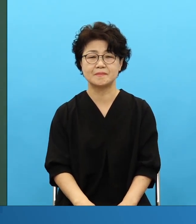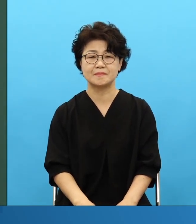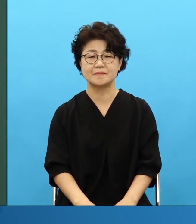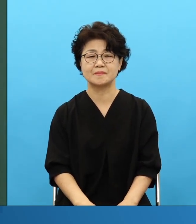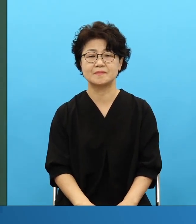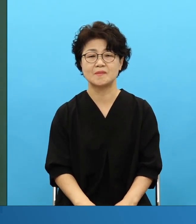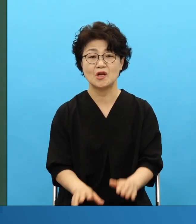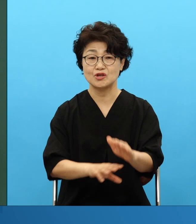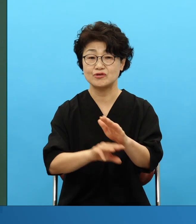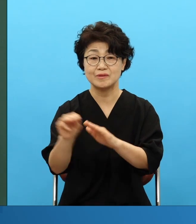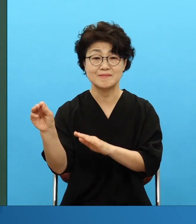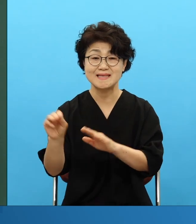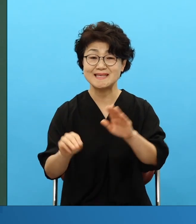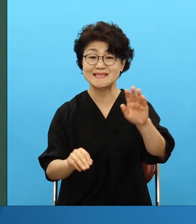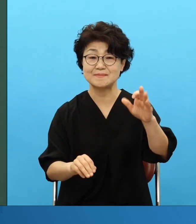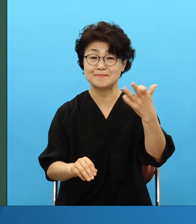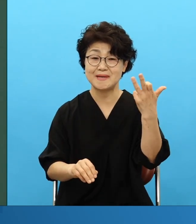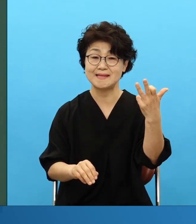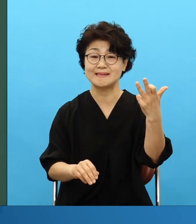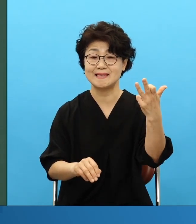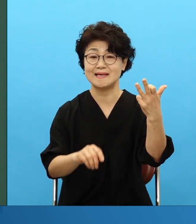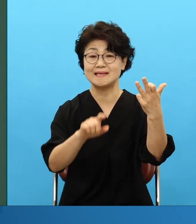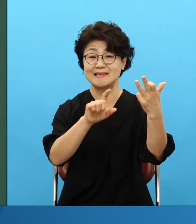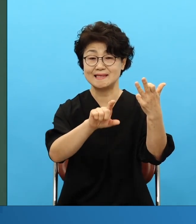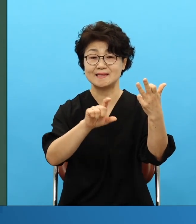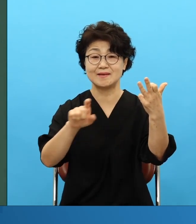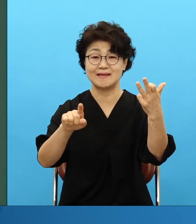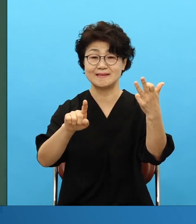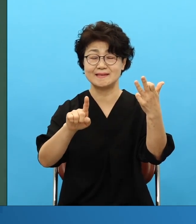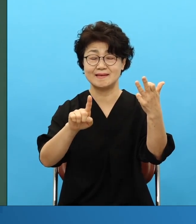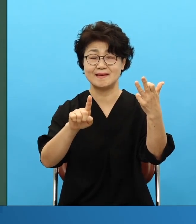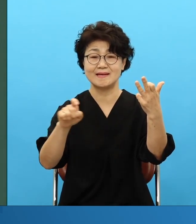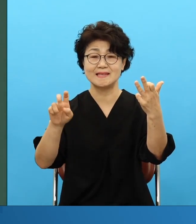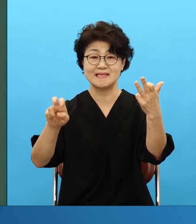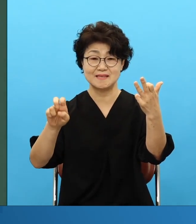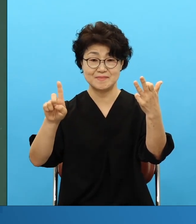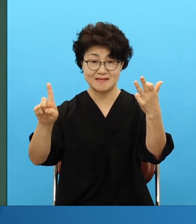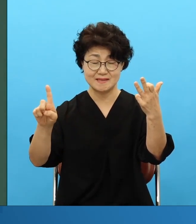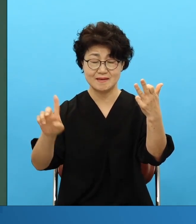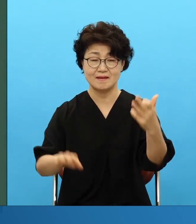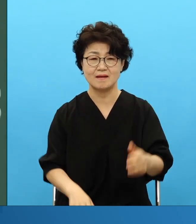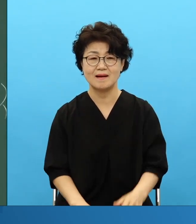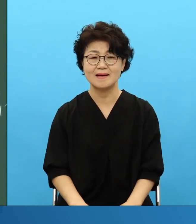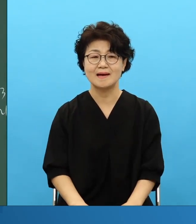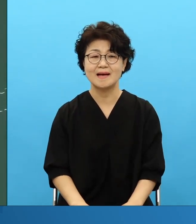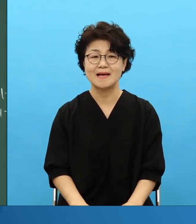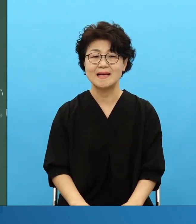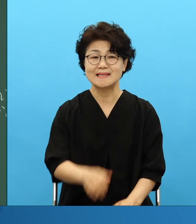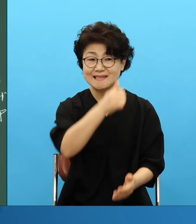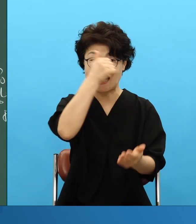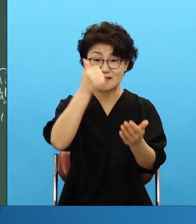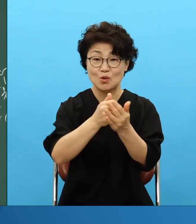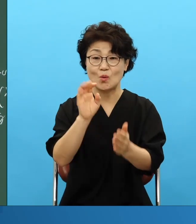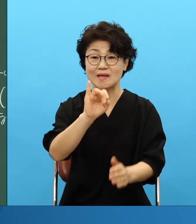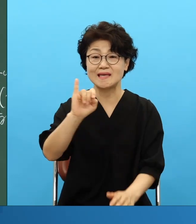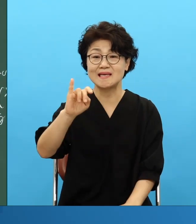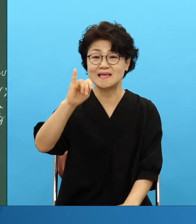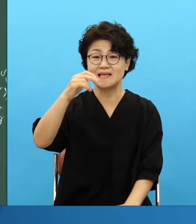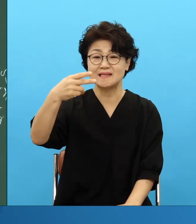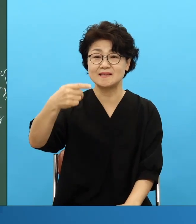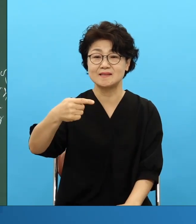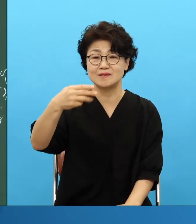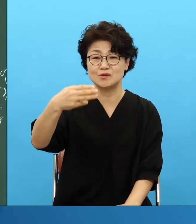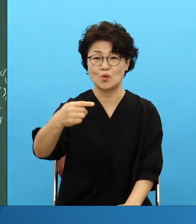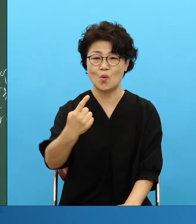출애굽기 18장 1절에서 21절에 이드로 장로 같은 사람들이 벌써 이 응답을 받기 시작했죠. Already people like Jethro began to receive